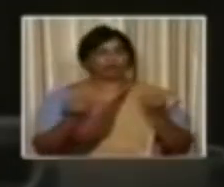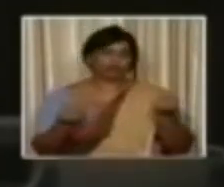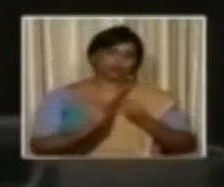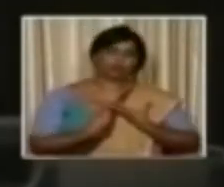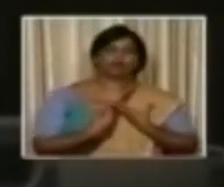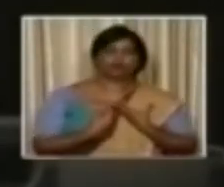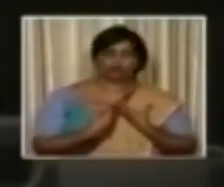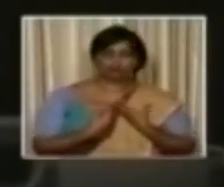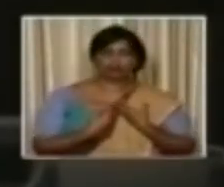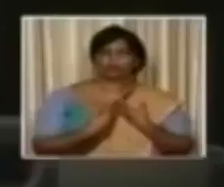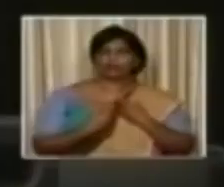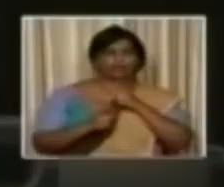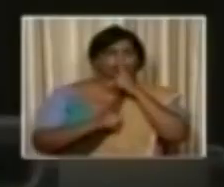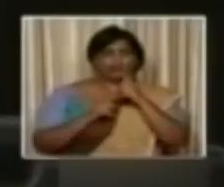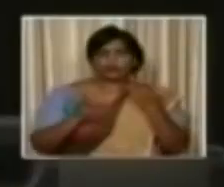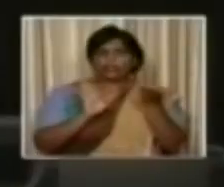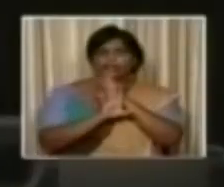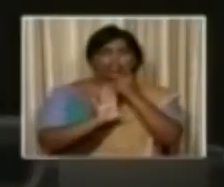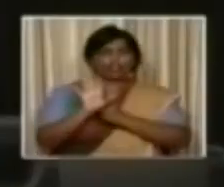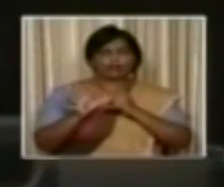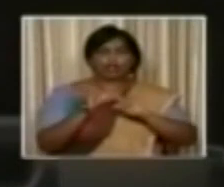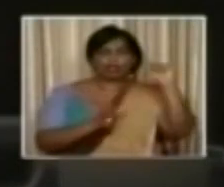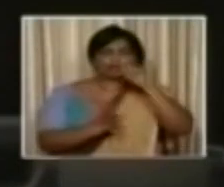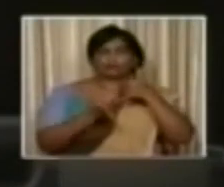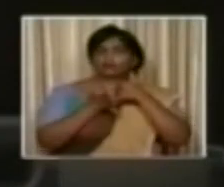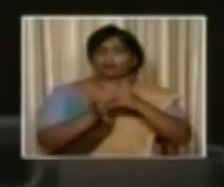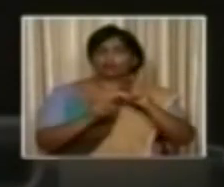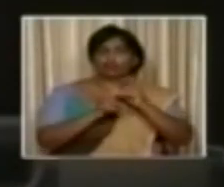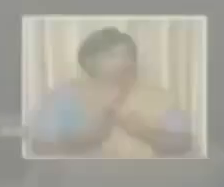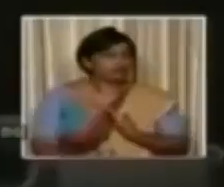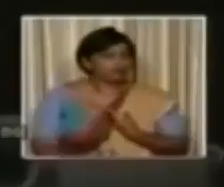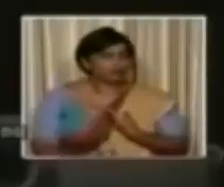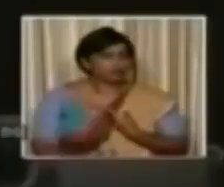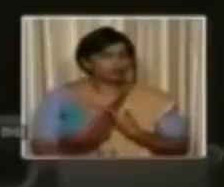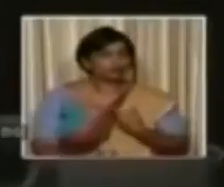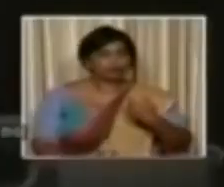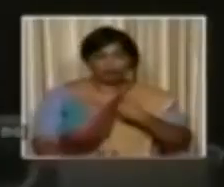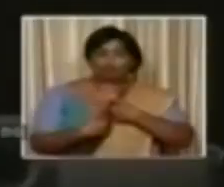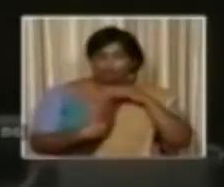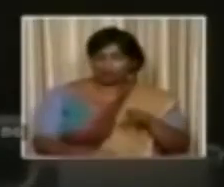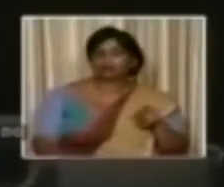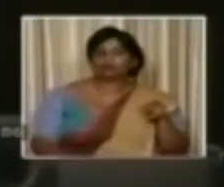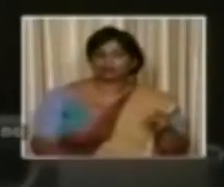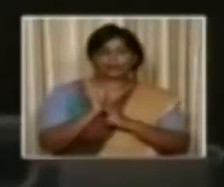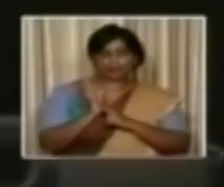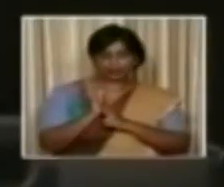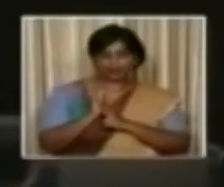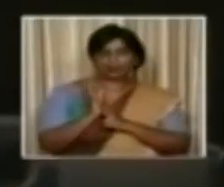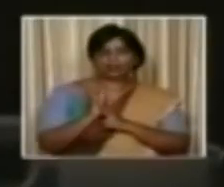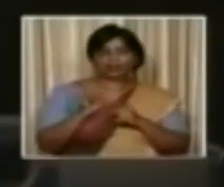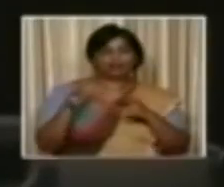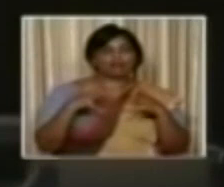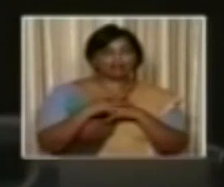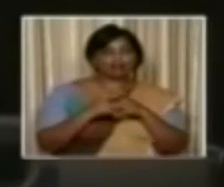சத்தமின்றி சிலர் பாராளுமன்றத்துக்கு வந்து 19 வயதிற்கு உட்பட்ட உலக கிண்ண கிரிக்கெட் போட்டி தென்னாப்பிரிக்காவுக்கு மாற்றப்பட்டுள்ளது. எமக்கு